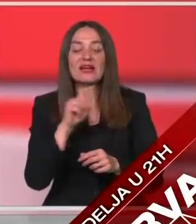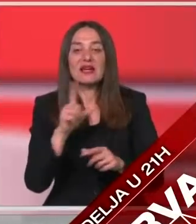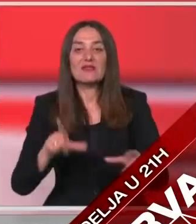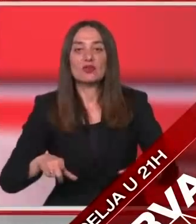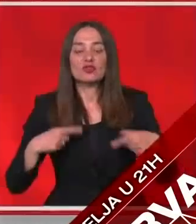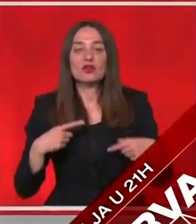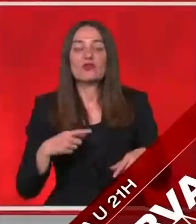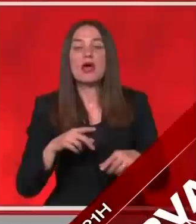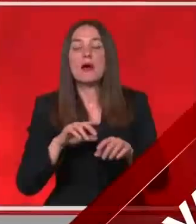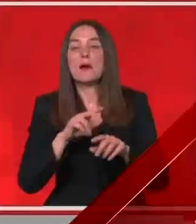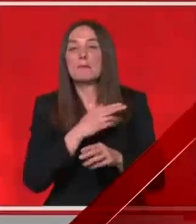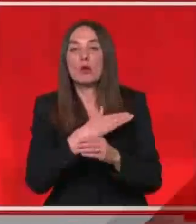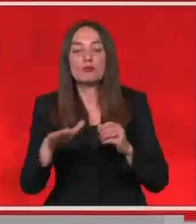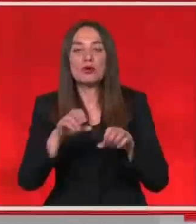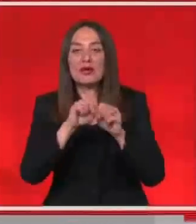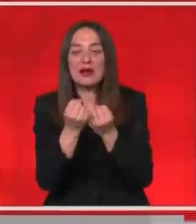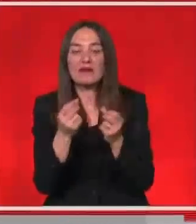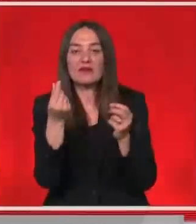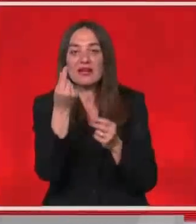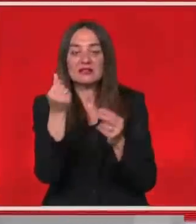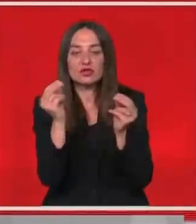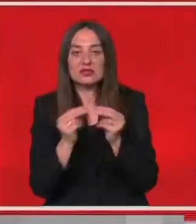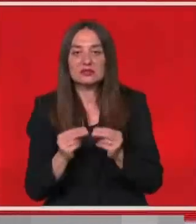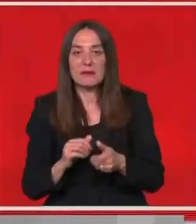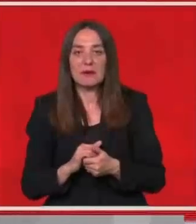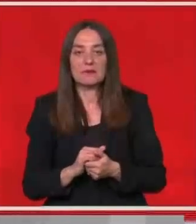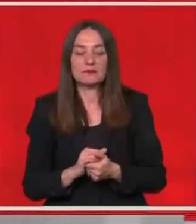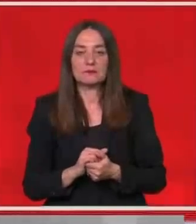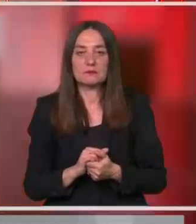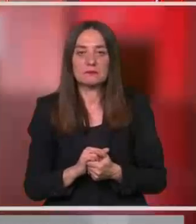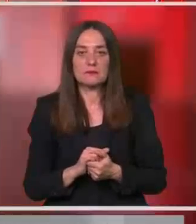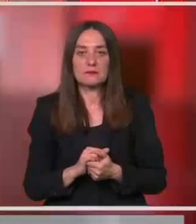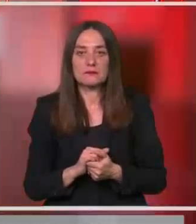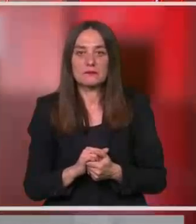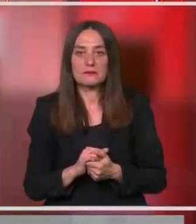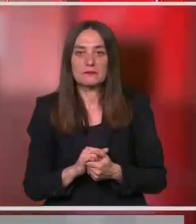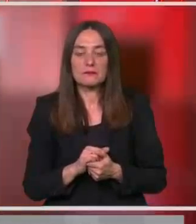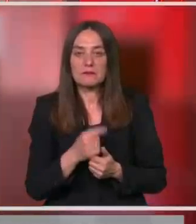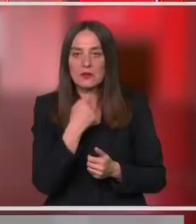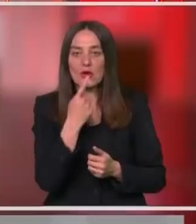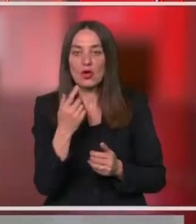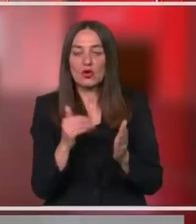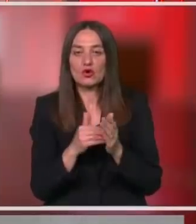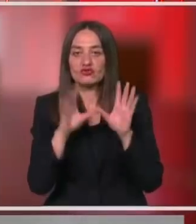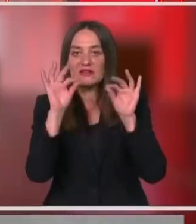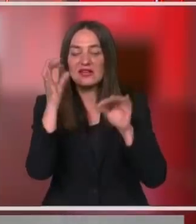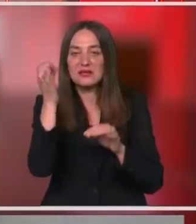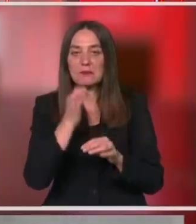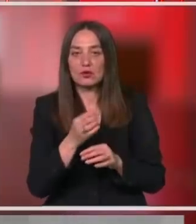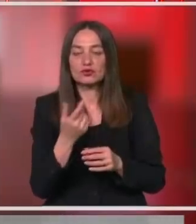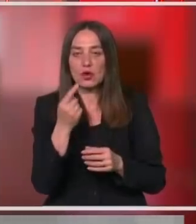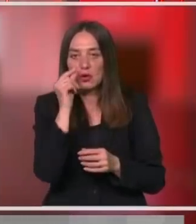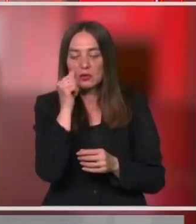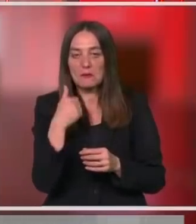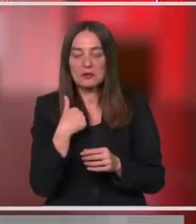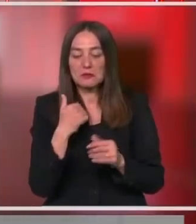doživi potpuni krah finansijskog sistema? To je moje pitanje. Ja imam tačno cifru. Kažite. Pa još 10% GDP-a. Mi smo sad